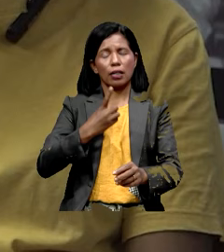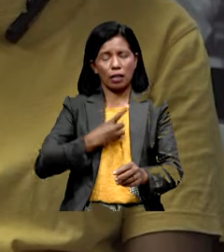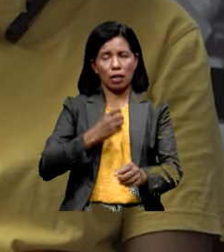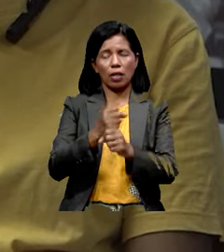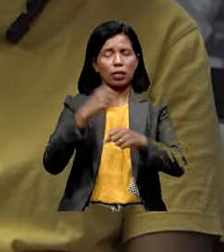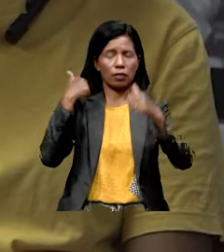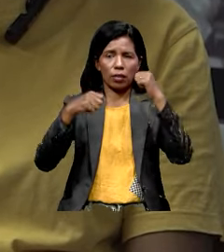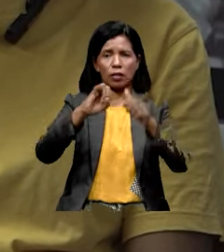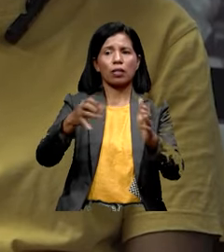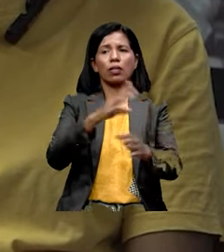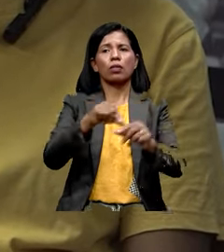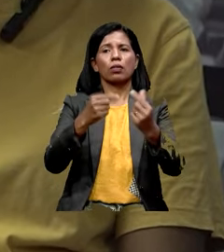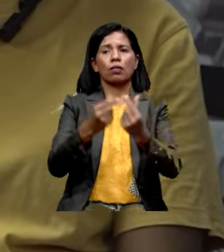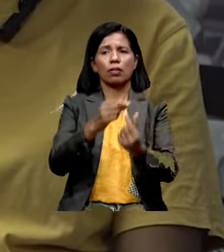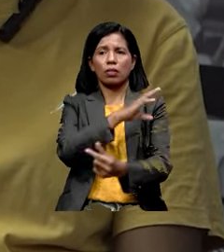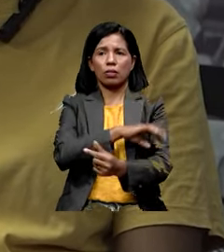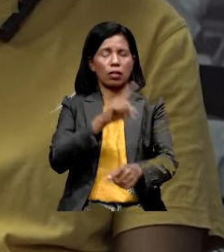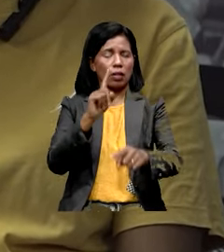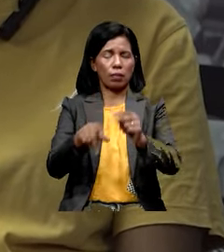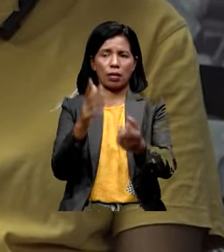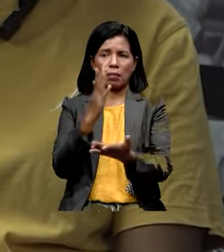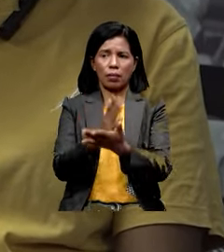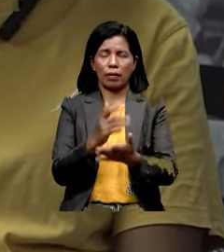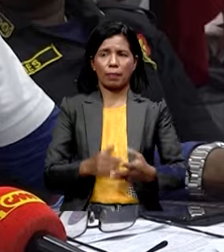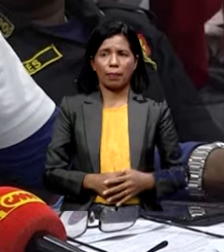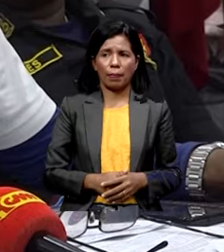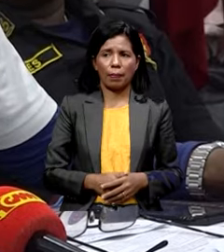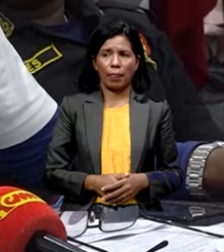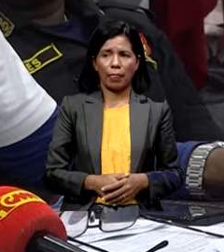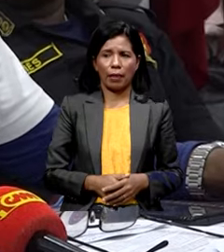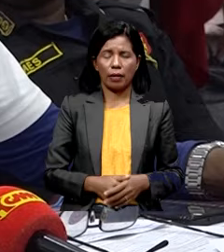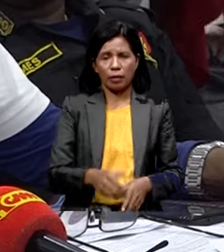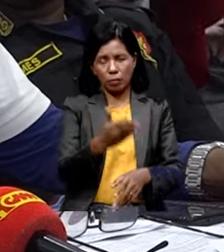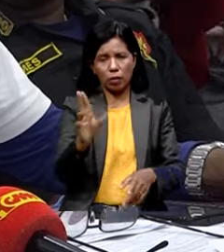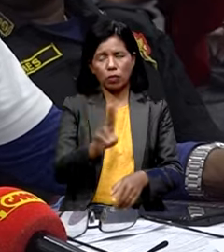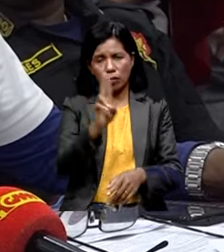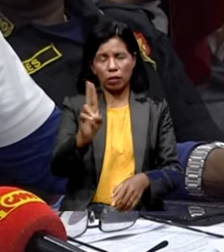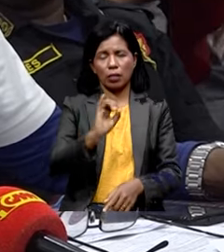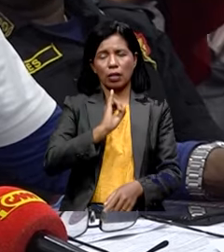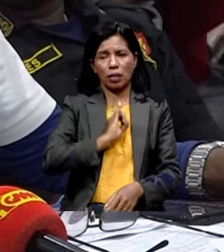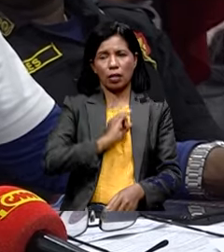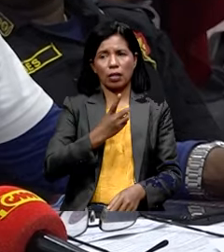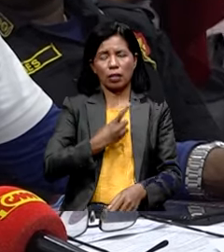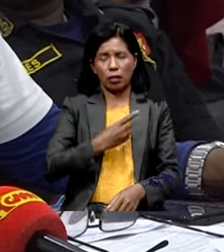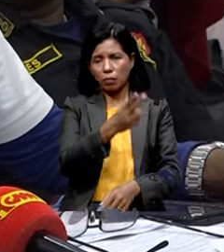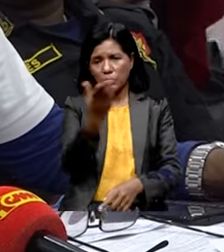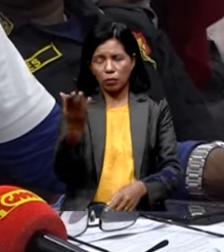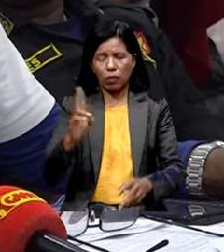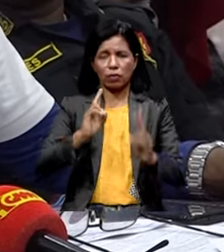jornalismo nia nune equipa segurança la bela impede. Sira. Tara imi cartão, se imi a camisola carik